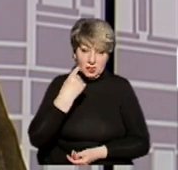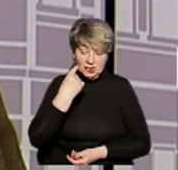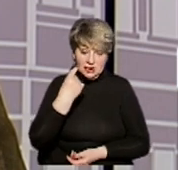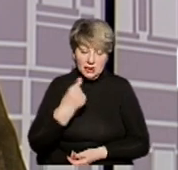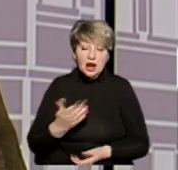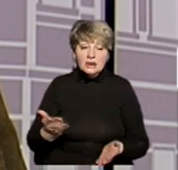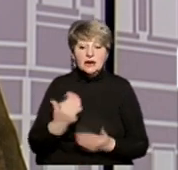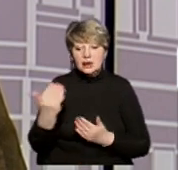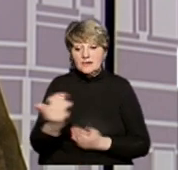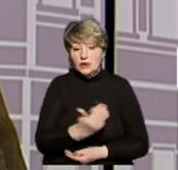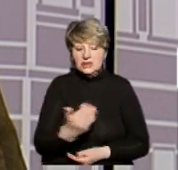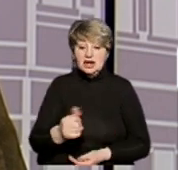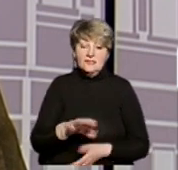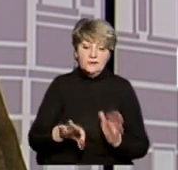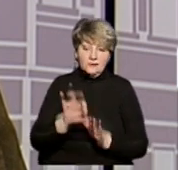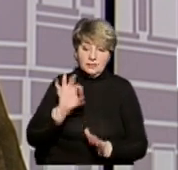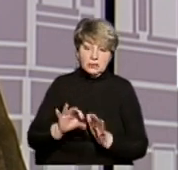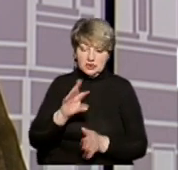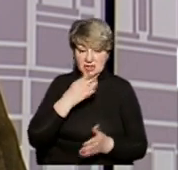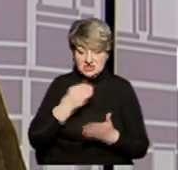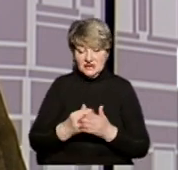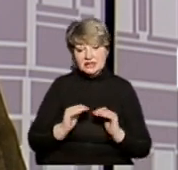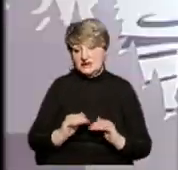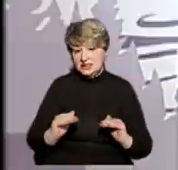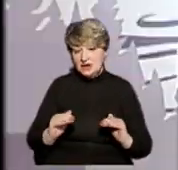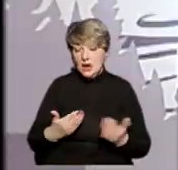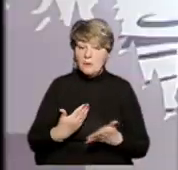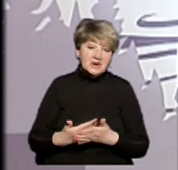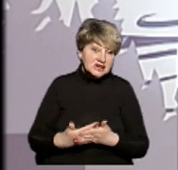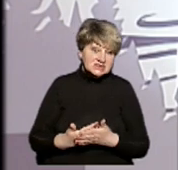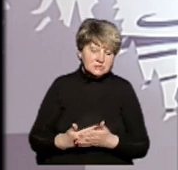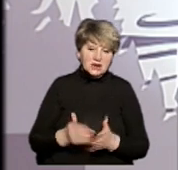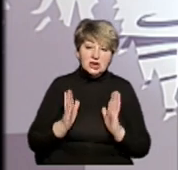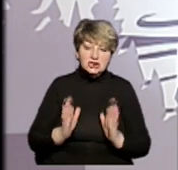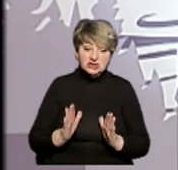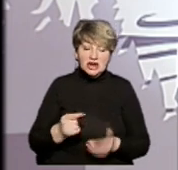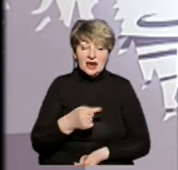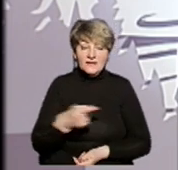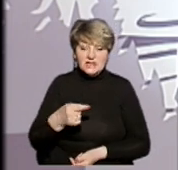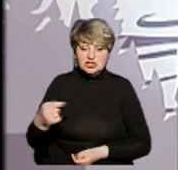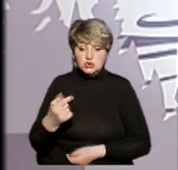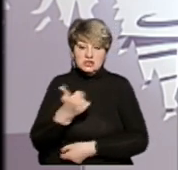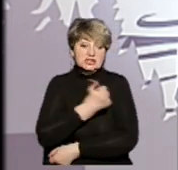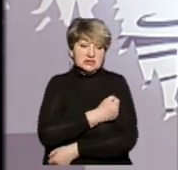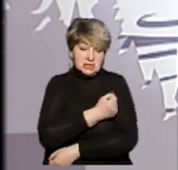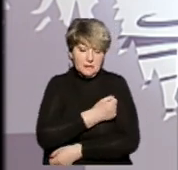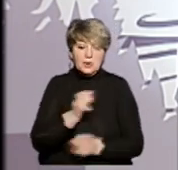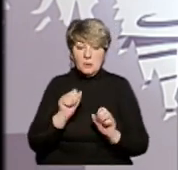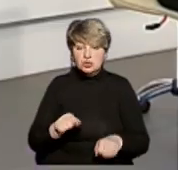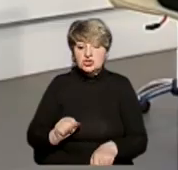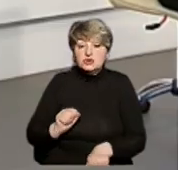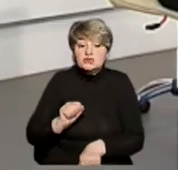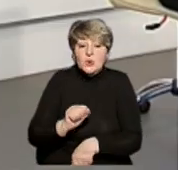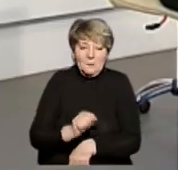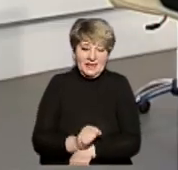освіти, яку вони виберуть для своєї дитини. От, в принципі, так. Тобто, в принципі, тільки відсутність щеплень, так, тільки так, це може зупинити.